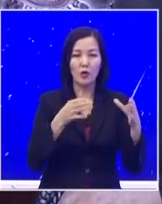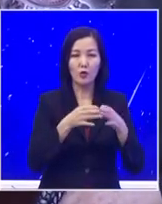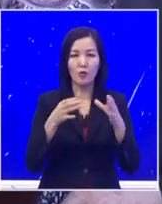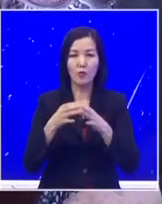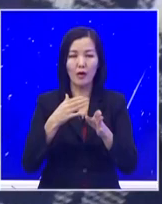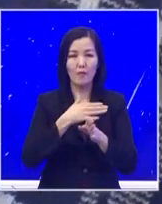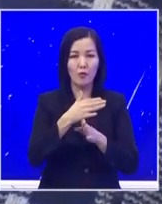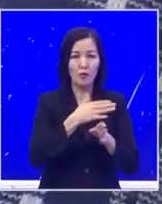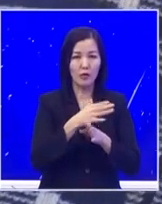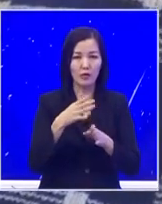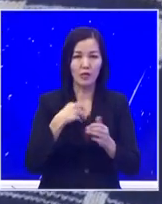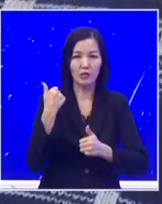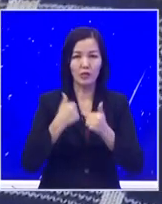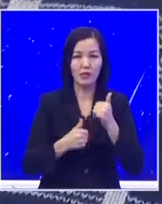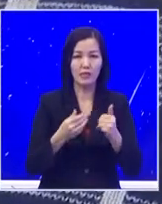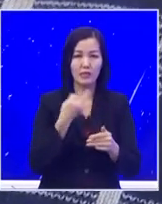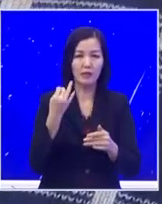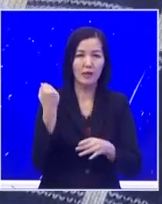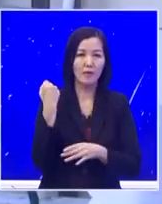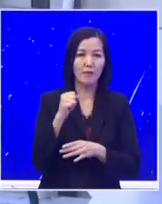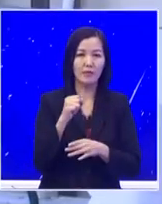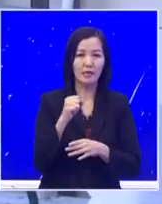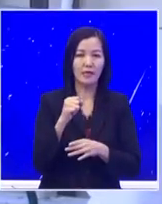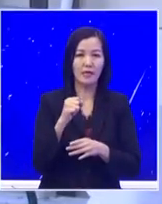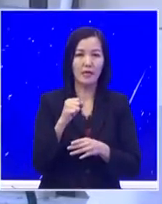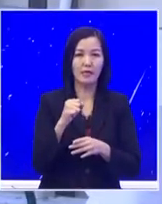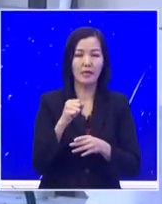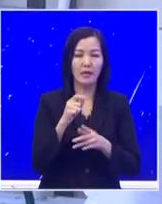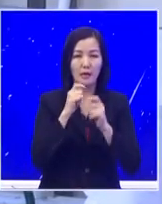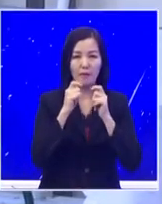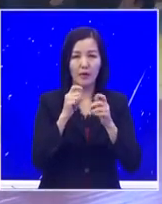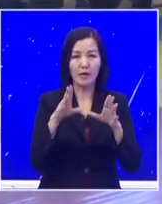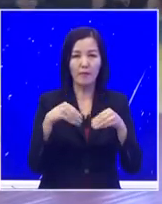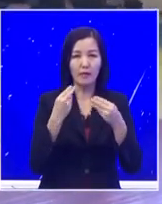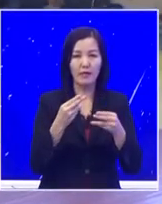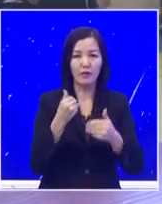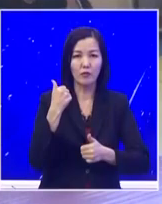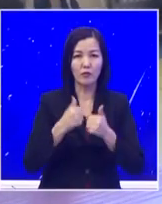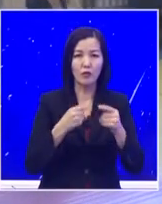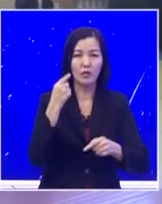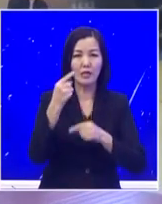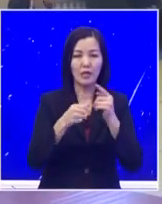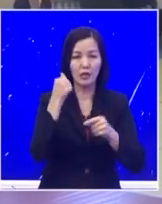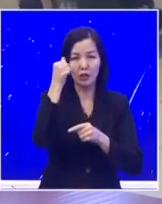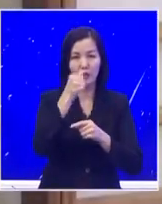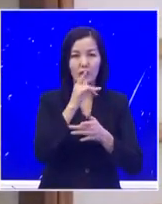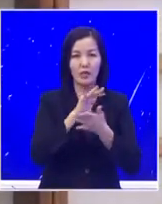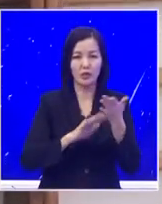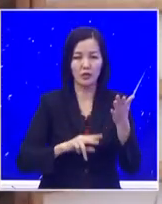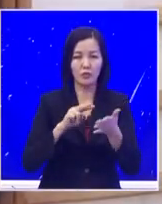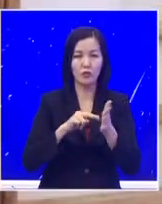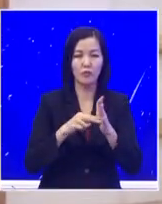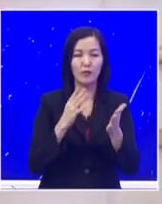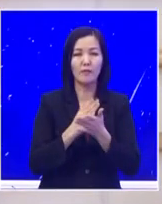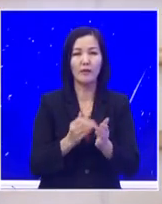топқа өзара бөлінген ойын тартысты өтіп, жеңімпаздар мен жүлдегерлер мақтау қағаздарымен марапатталды. Бұл турнирді келер жылы да